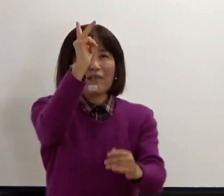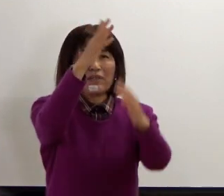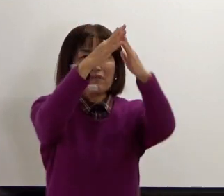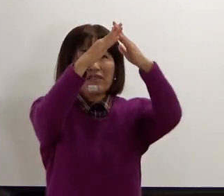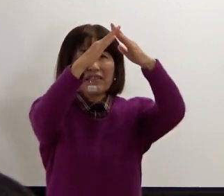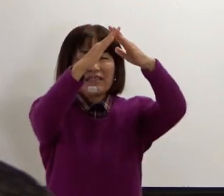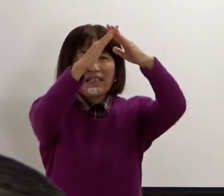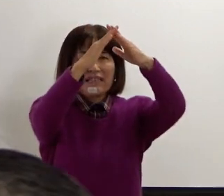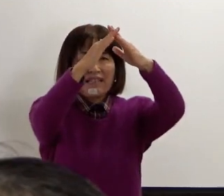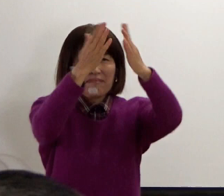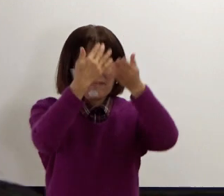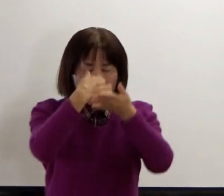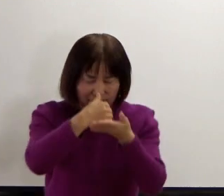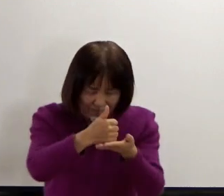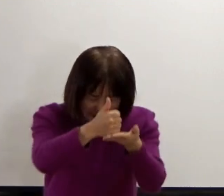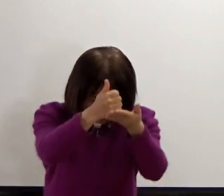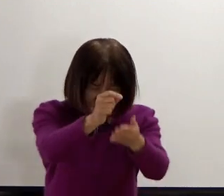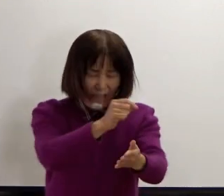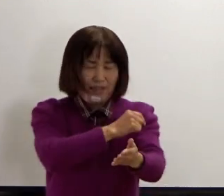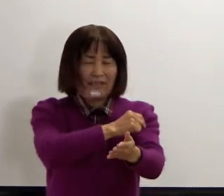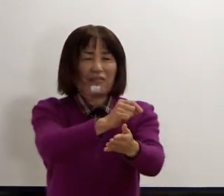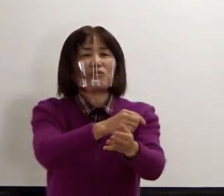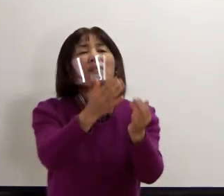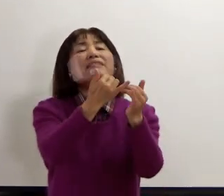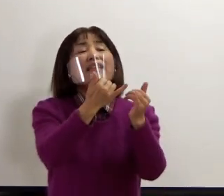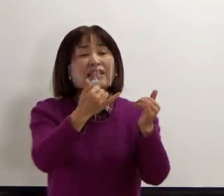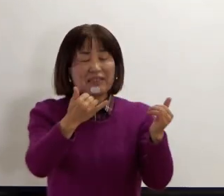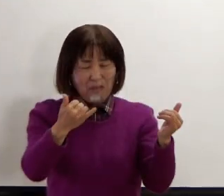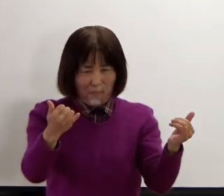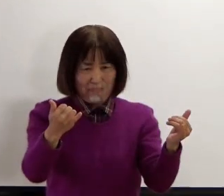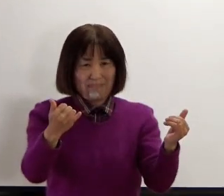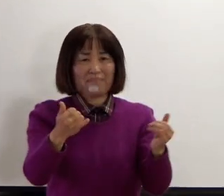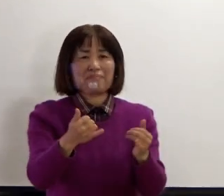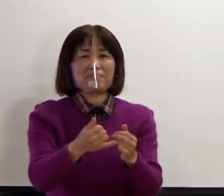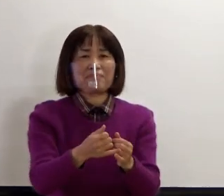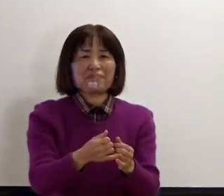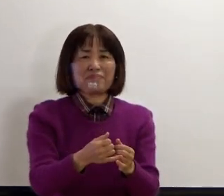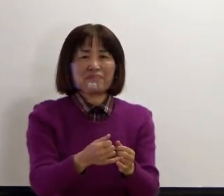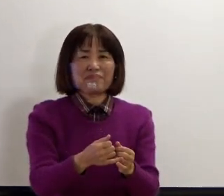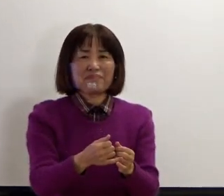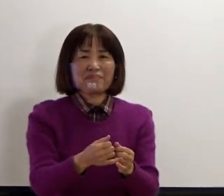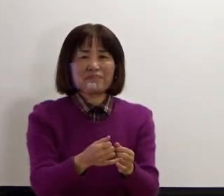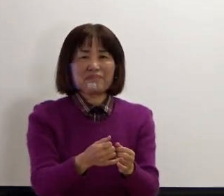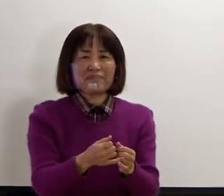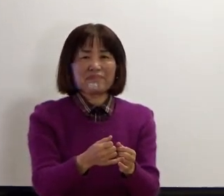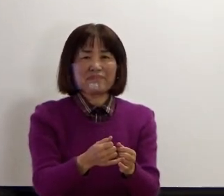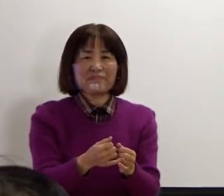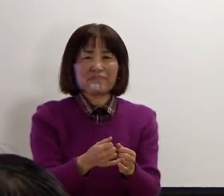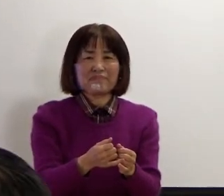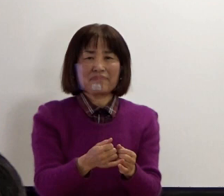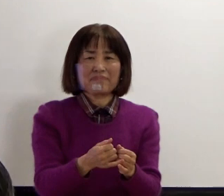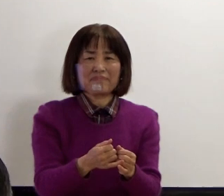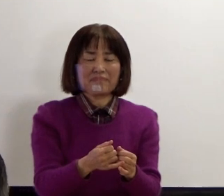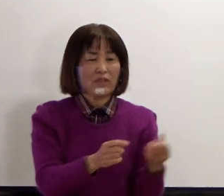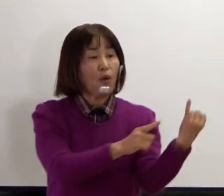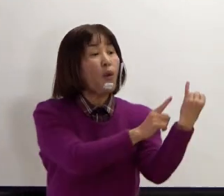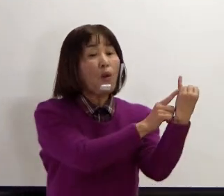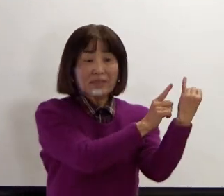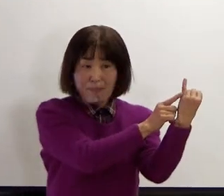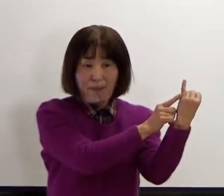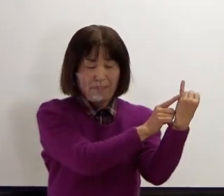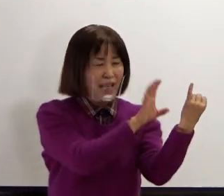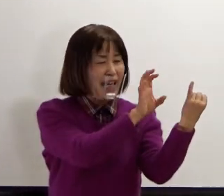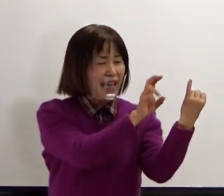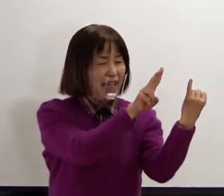で使えることが許される、特別な人でありました。で、